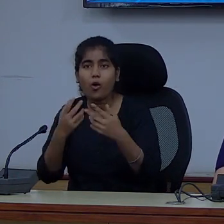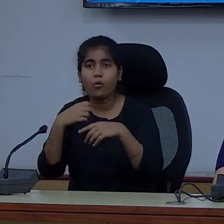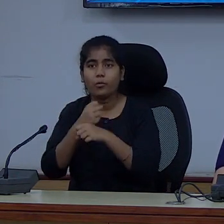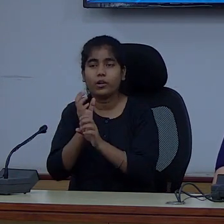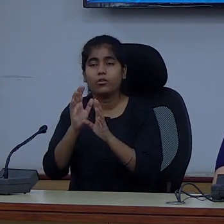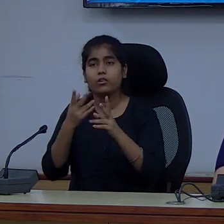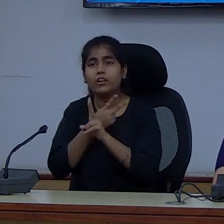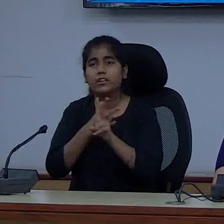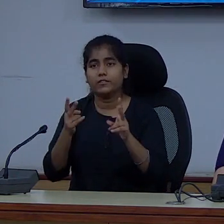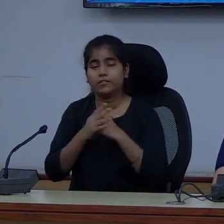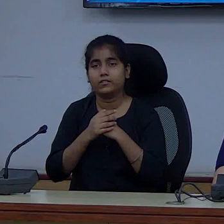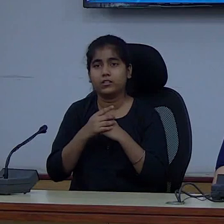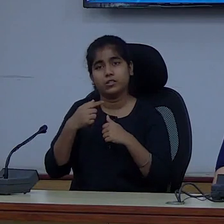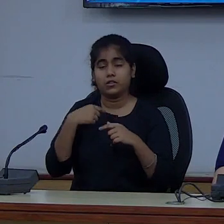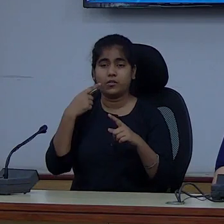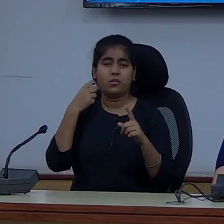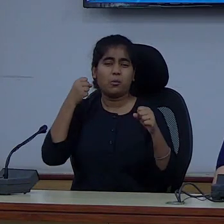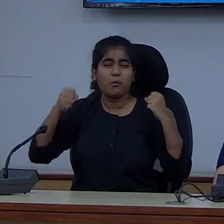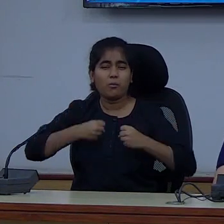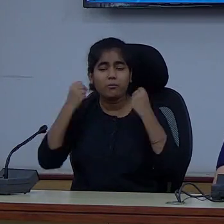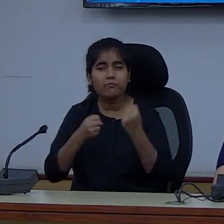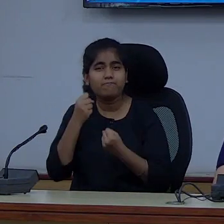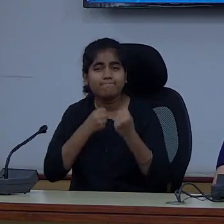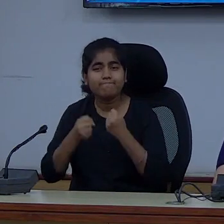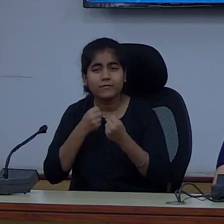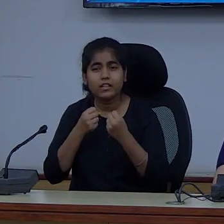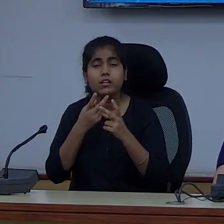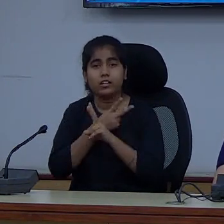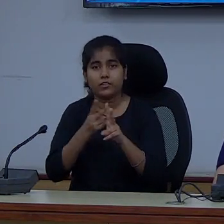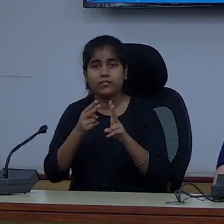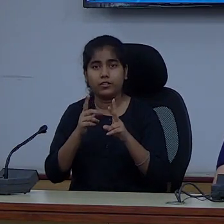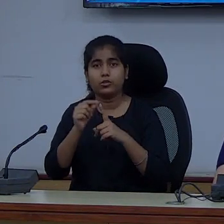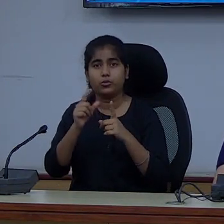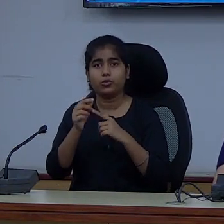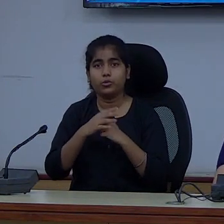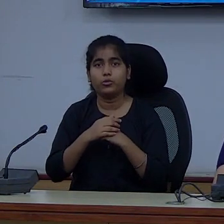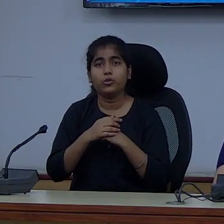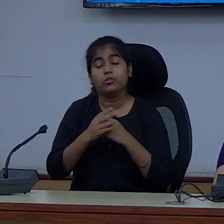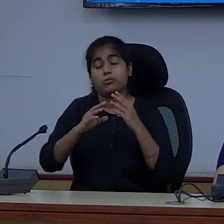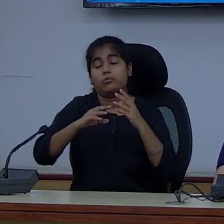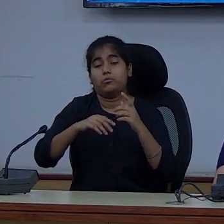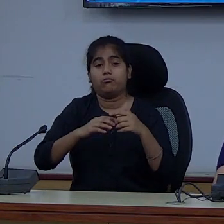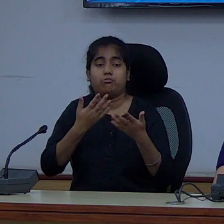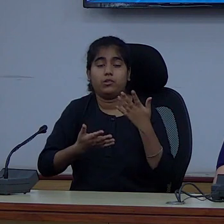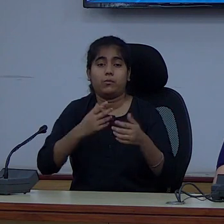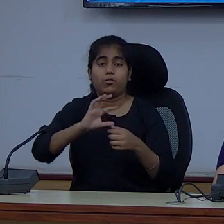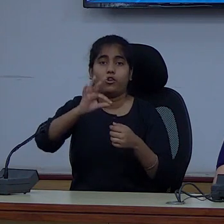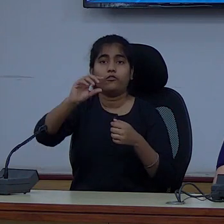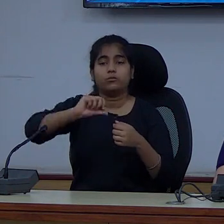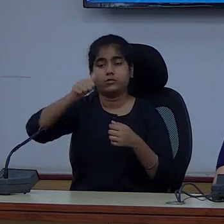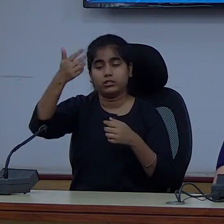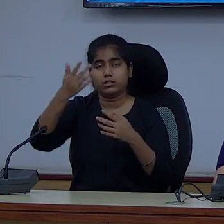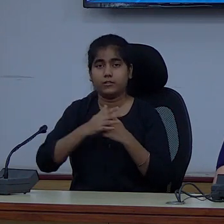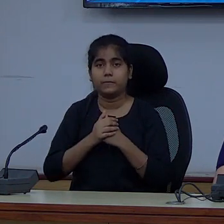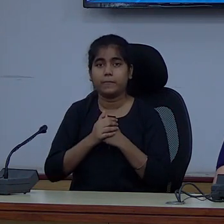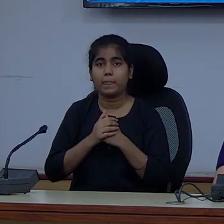तो कहीं ना कहीं हमने चलिए सोचा, हमने एक नीति बनाई, उसको क्रियान्वित हमने कितने अच्छे तरीके से किया, तो वो एक बात है ना कि अगर आप उस पर मेहनत करेंगे तो